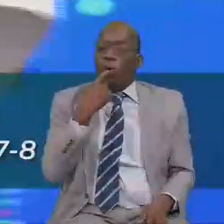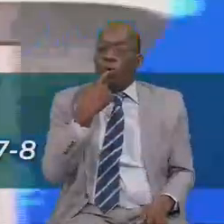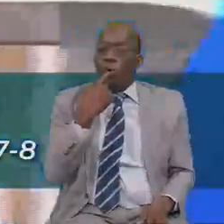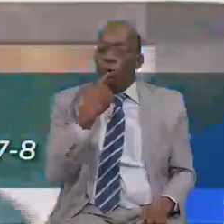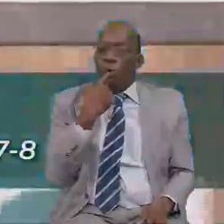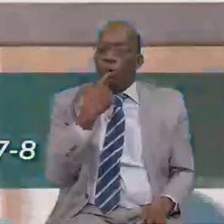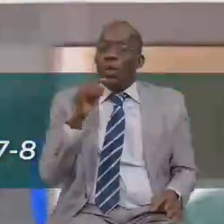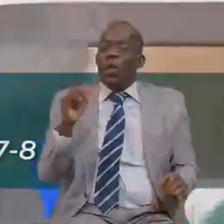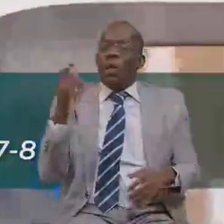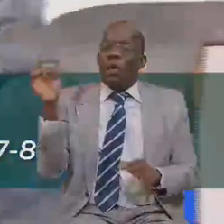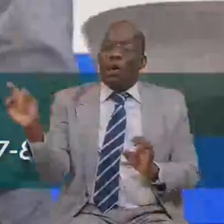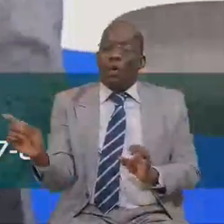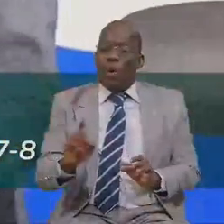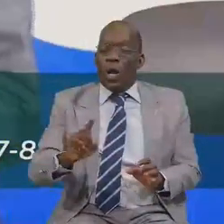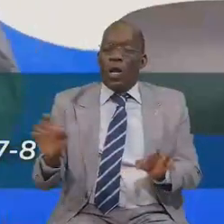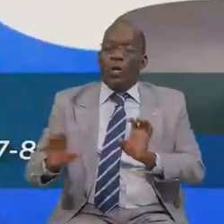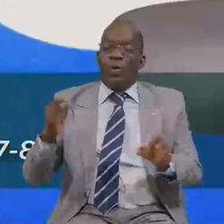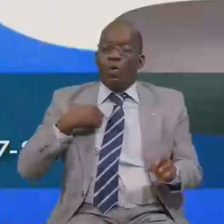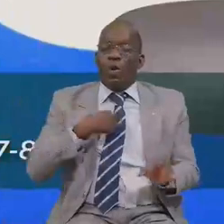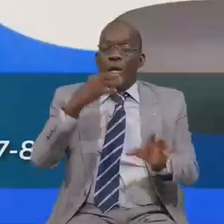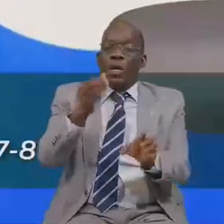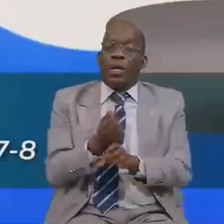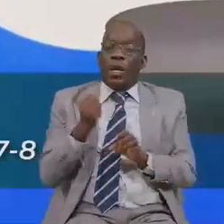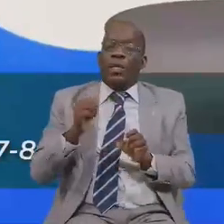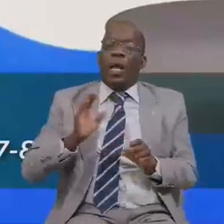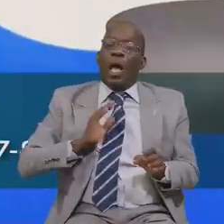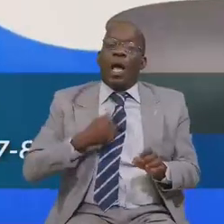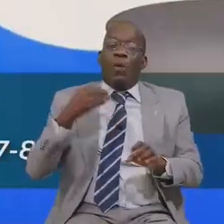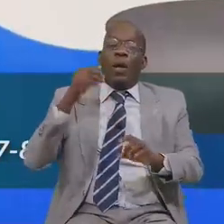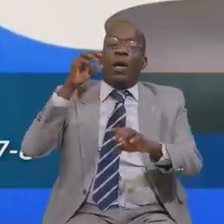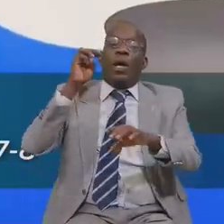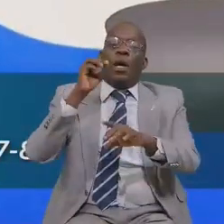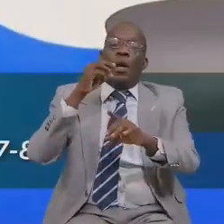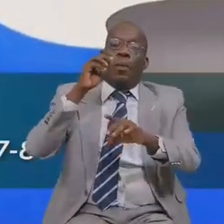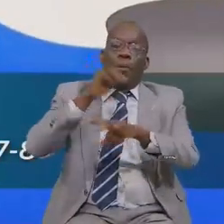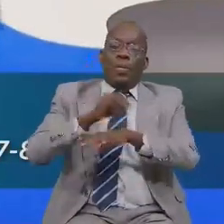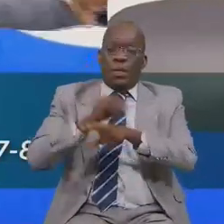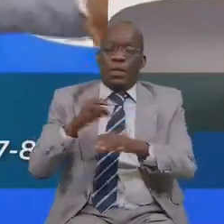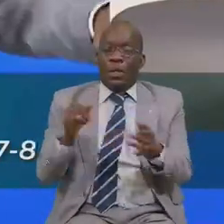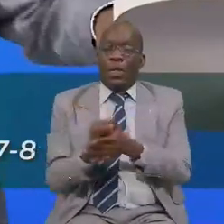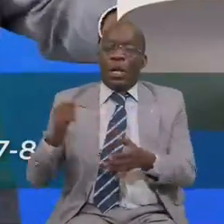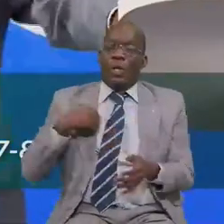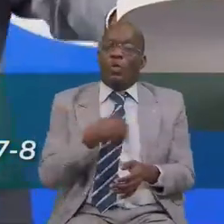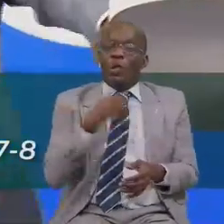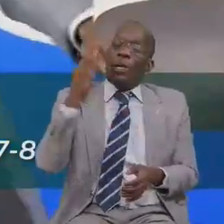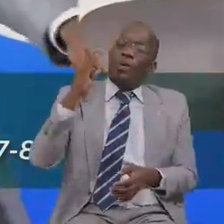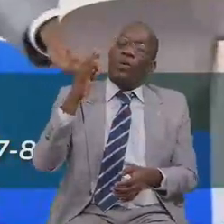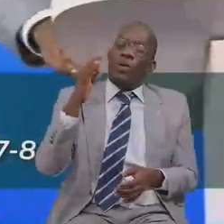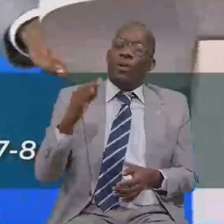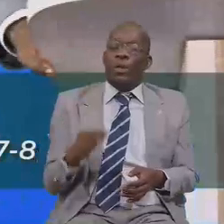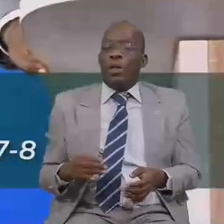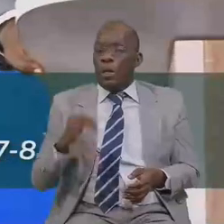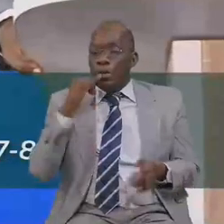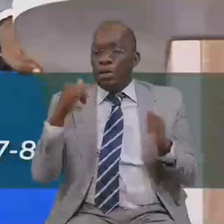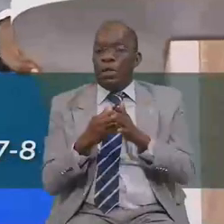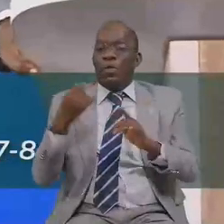Où recevons-nous nos messages que nous prêchons à l'assemblée dans l'église? Est-ce que c'est des affaires